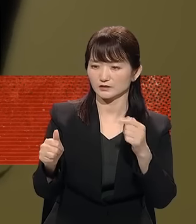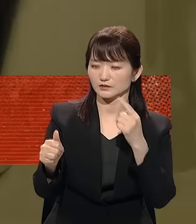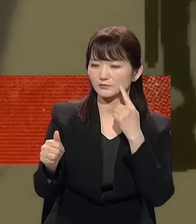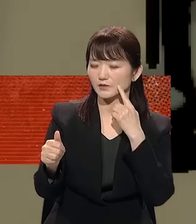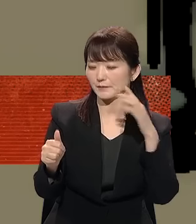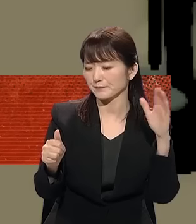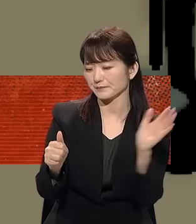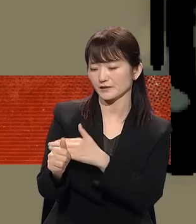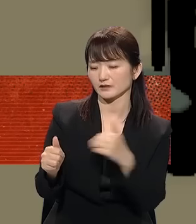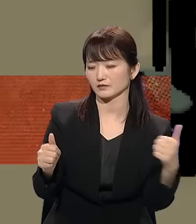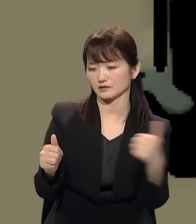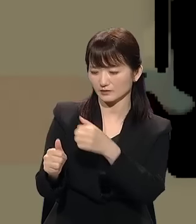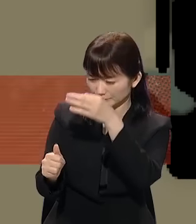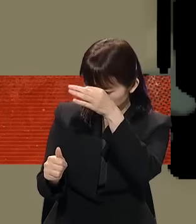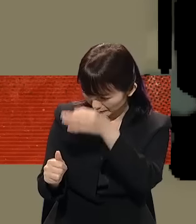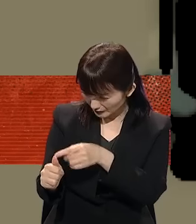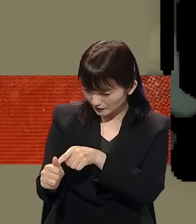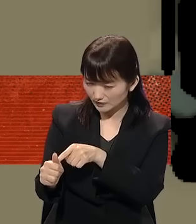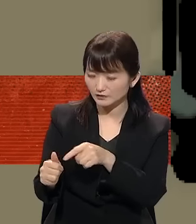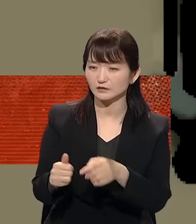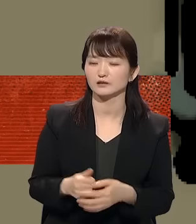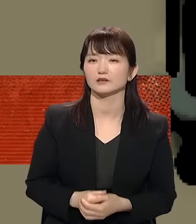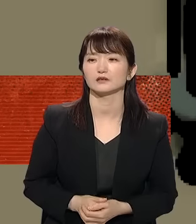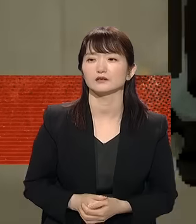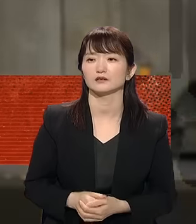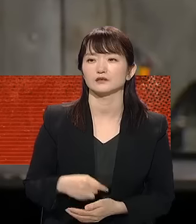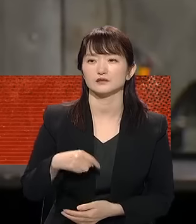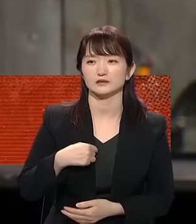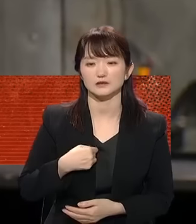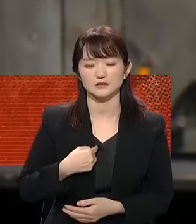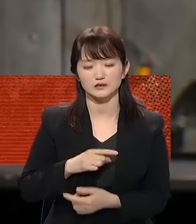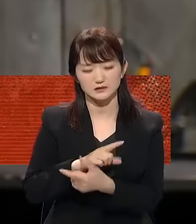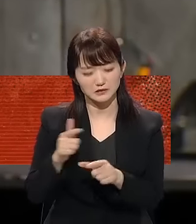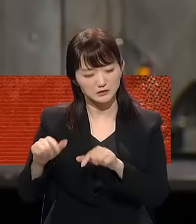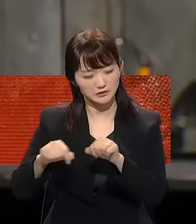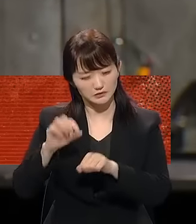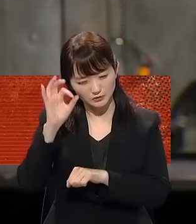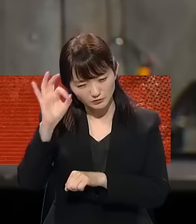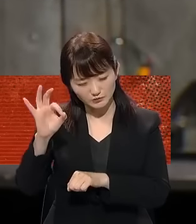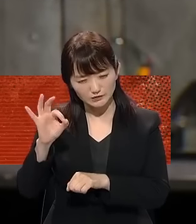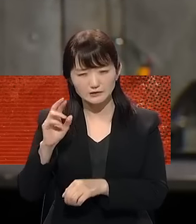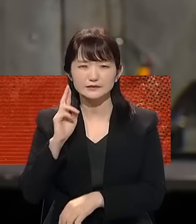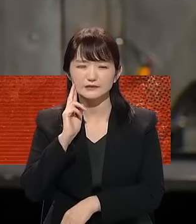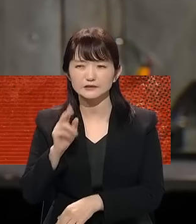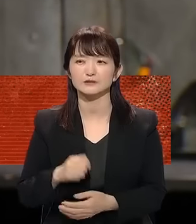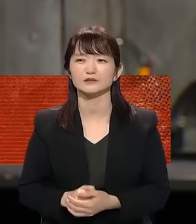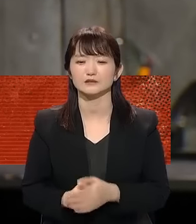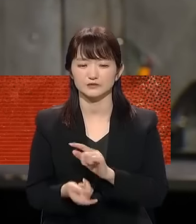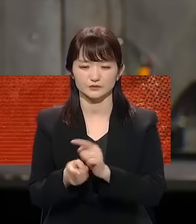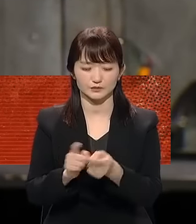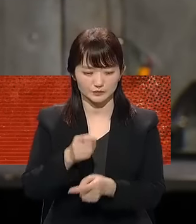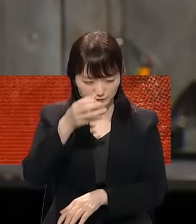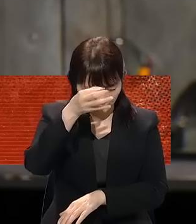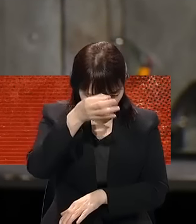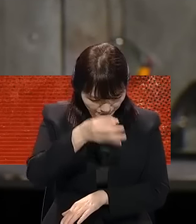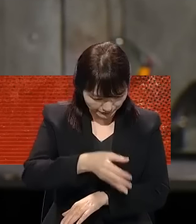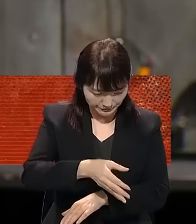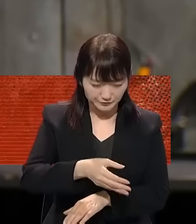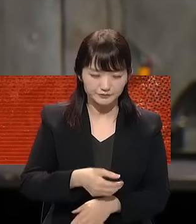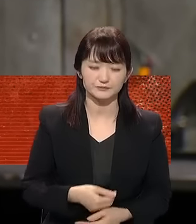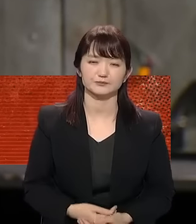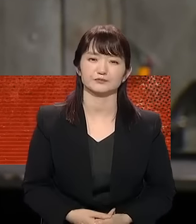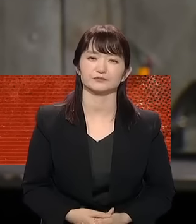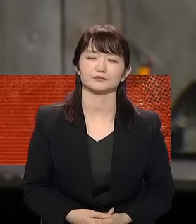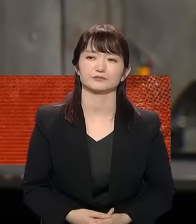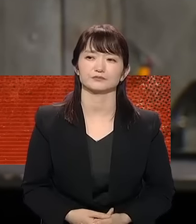사과를 했고 또 남성도 자기도 이제 하는 여러 가지 행동을 보니까 좀 과하다 해서 뭐 서로 사과를 했다라고 하는데요